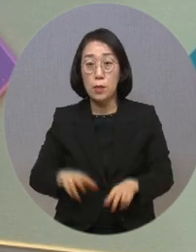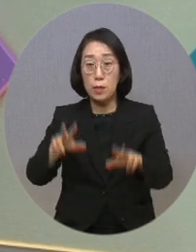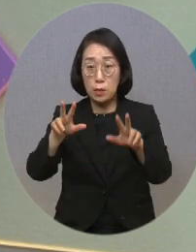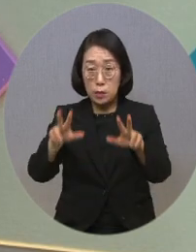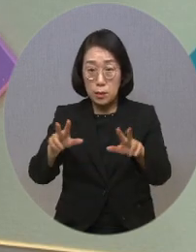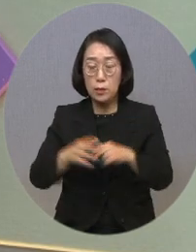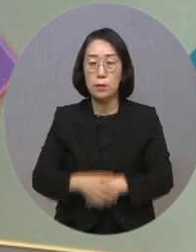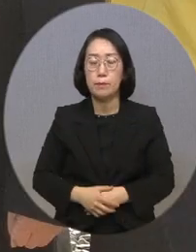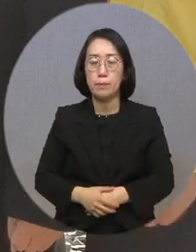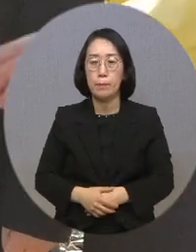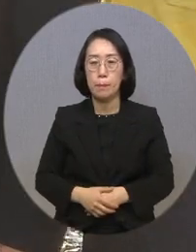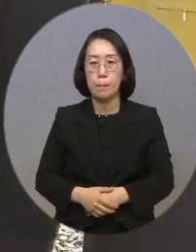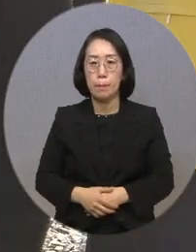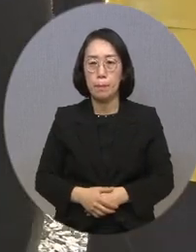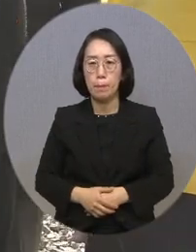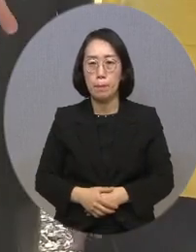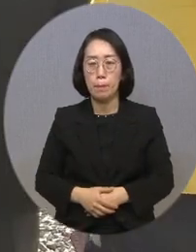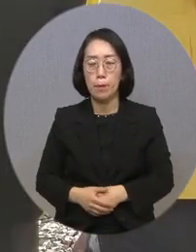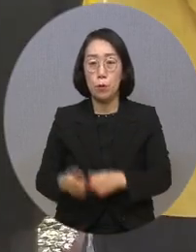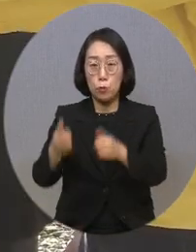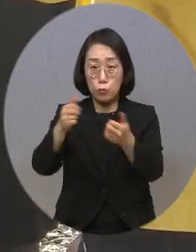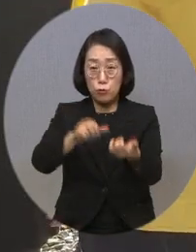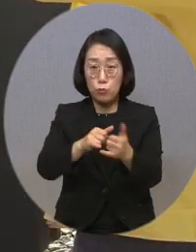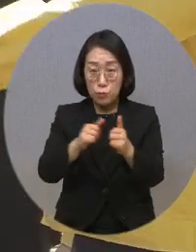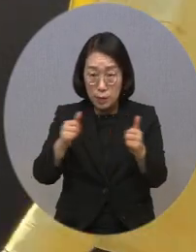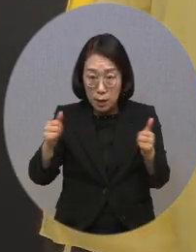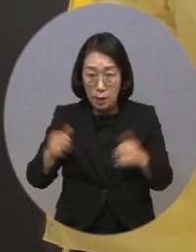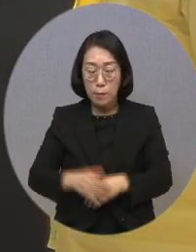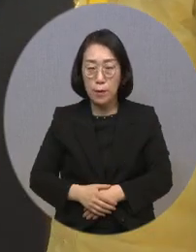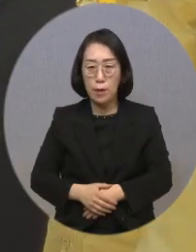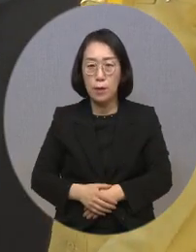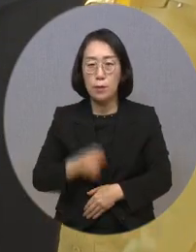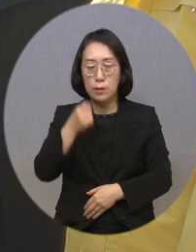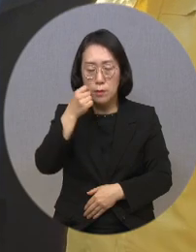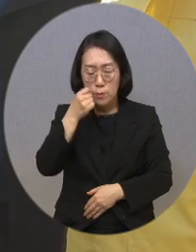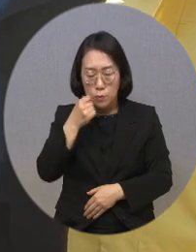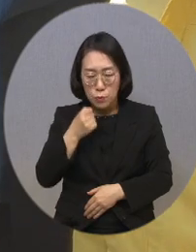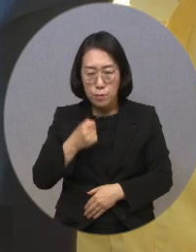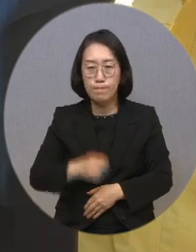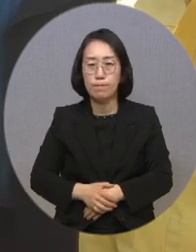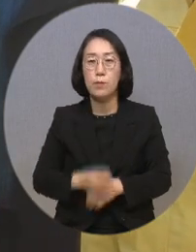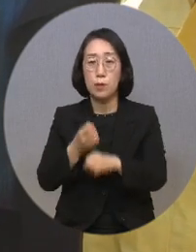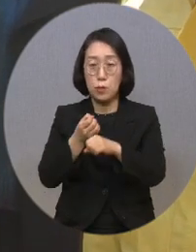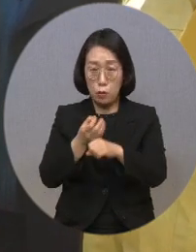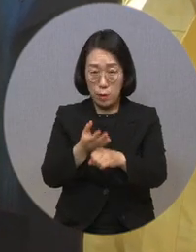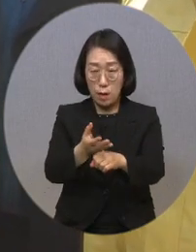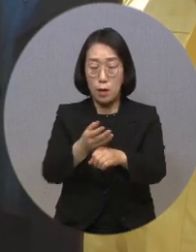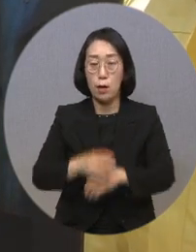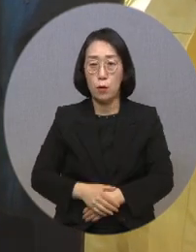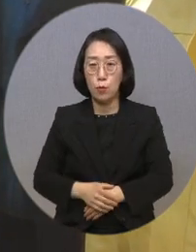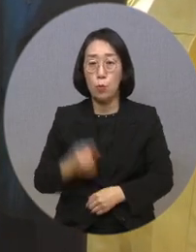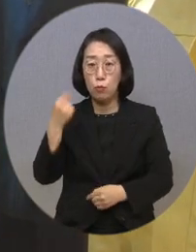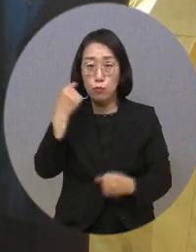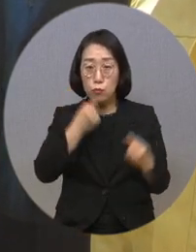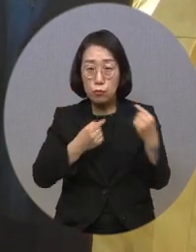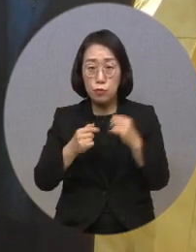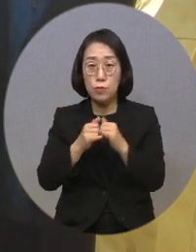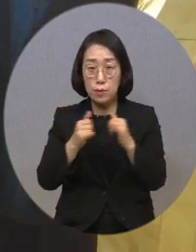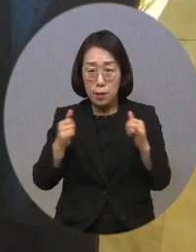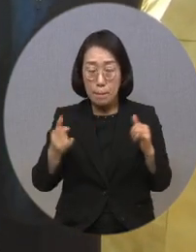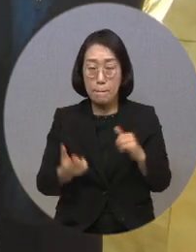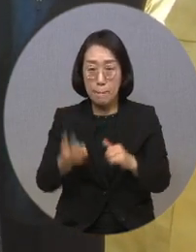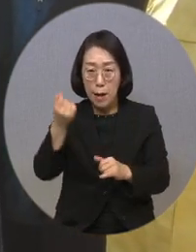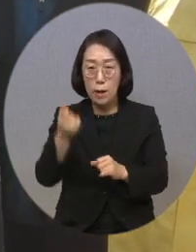빌어서 다시 한번 사망하신 분들의 애도를 표합니다. 그리고 부상당하신 분들 하루속히 좀